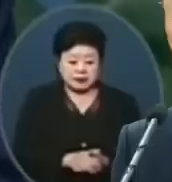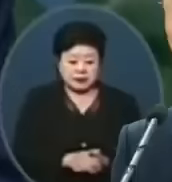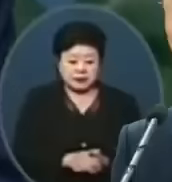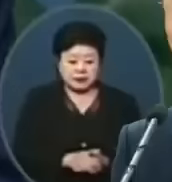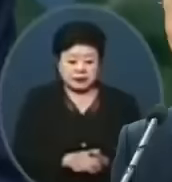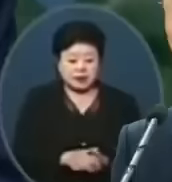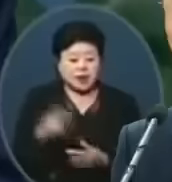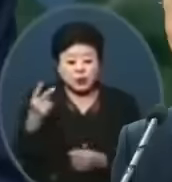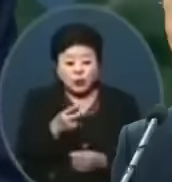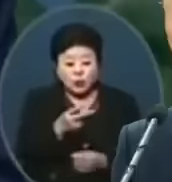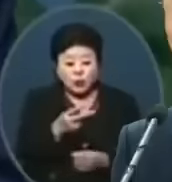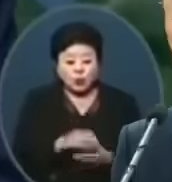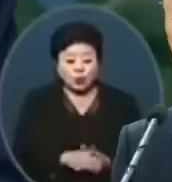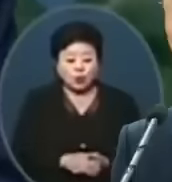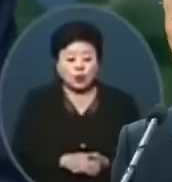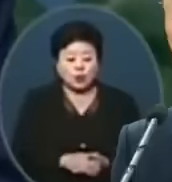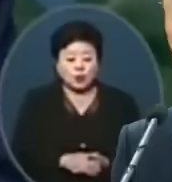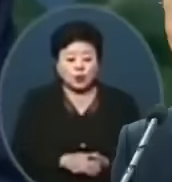또